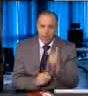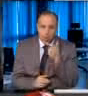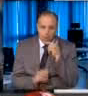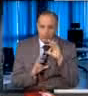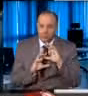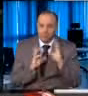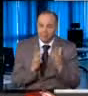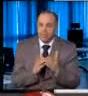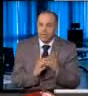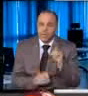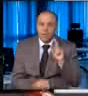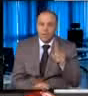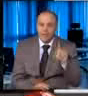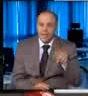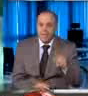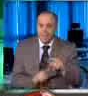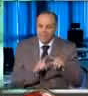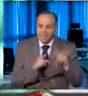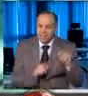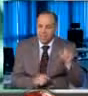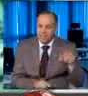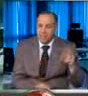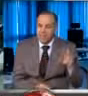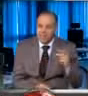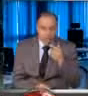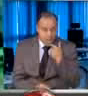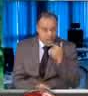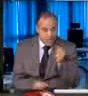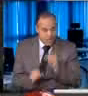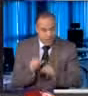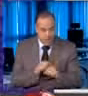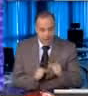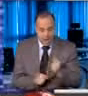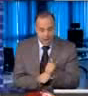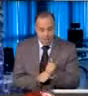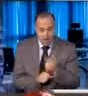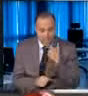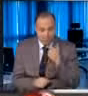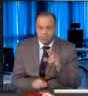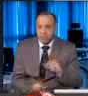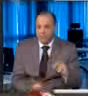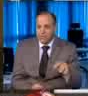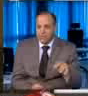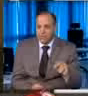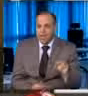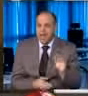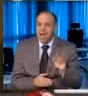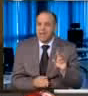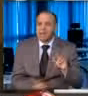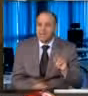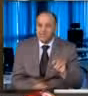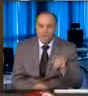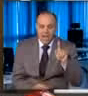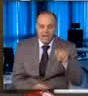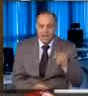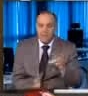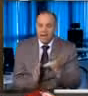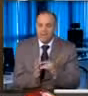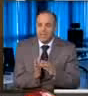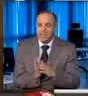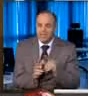الدورة 13 لأيام السينما الطالبية والتي انتظمت هذه السنة بالتوازي مع عروض أيام قرطاج السينمائية